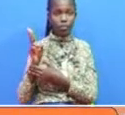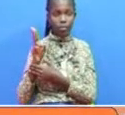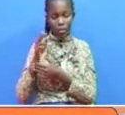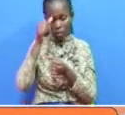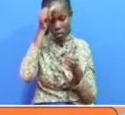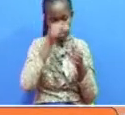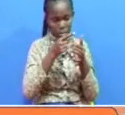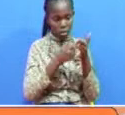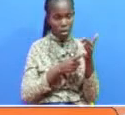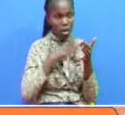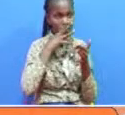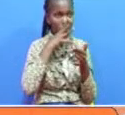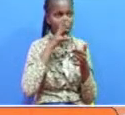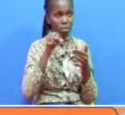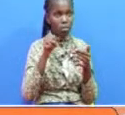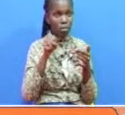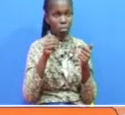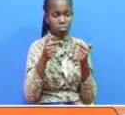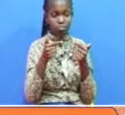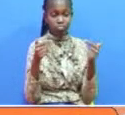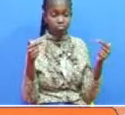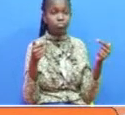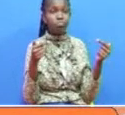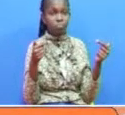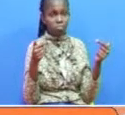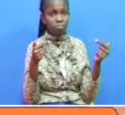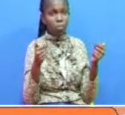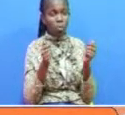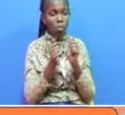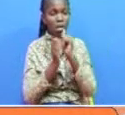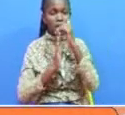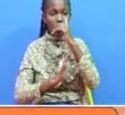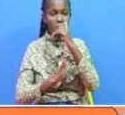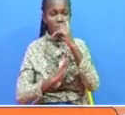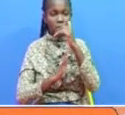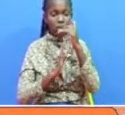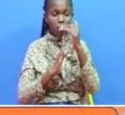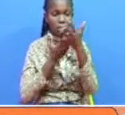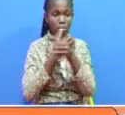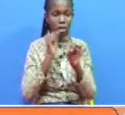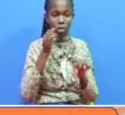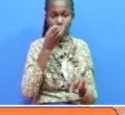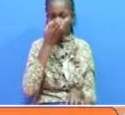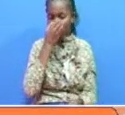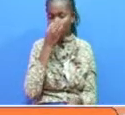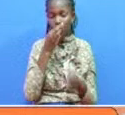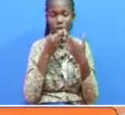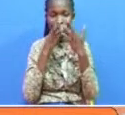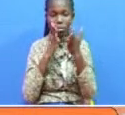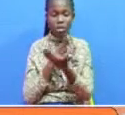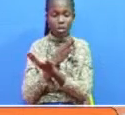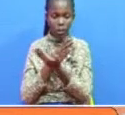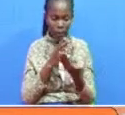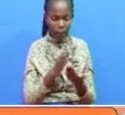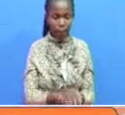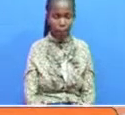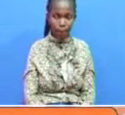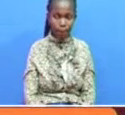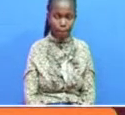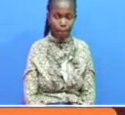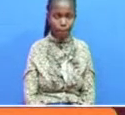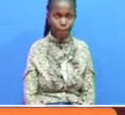Tulilikana kana niwe dhitwe aika nisia ndeto wandani na munini wake William Ruto. Caleb Chalo ni watumba nisia ingewa.